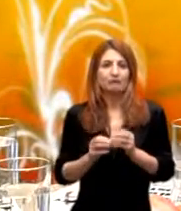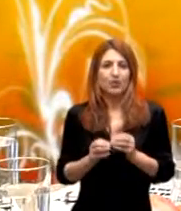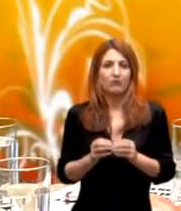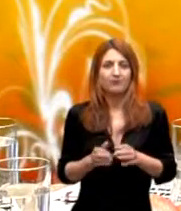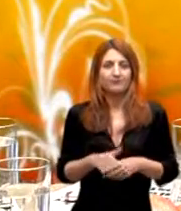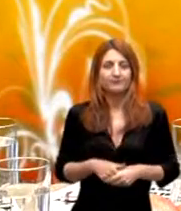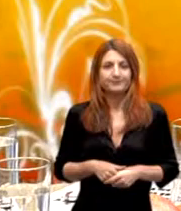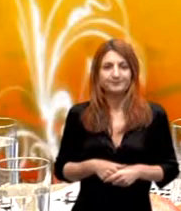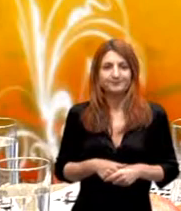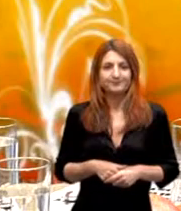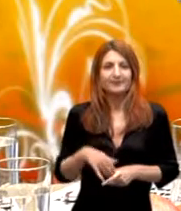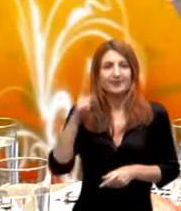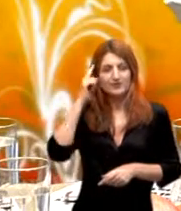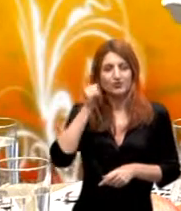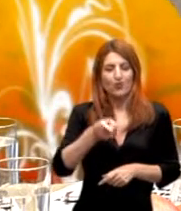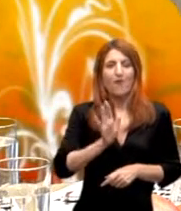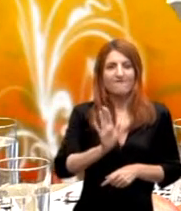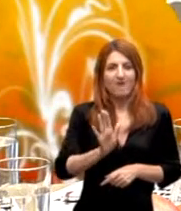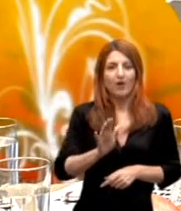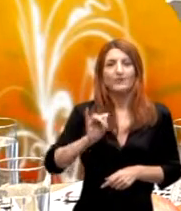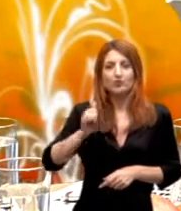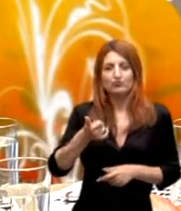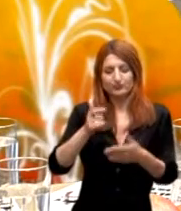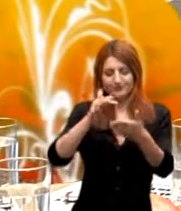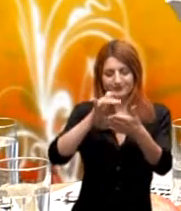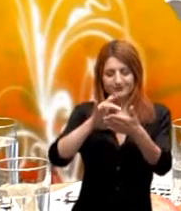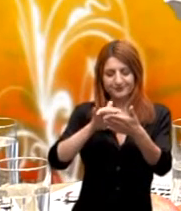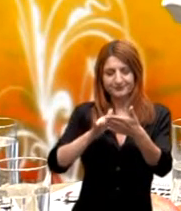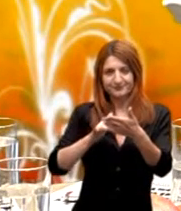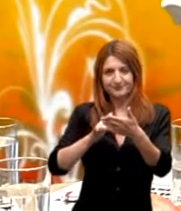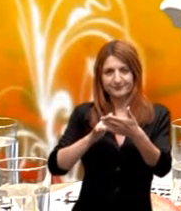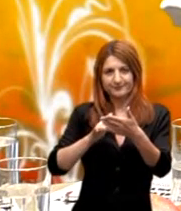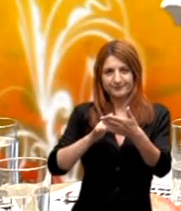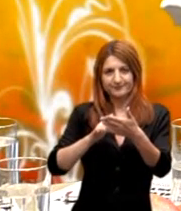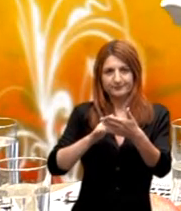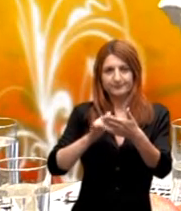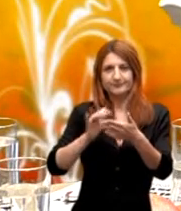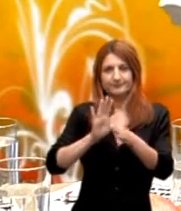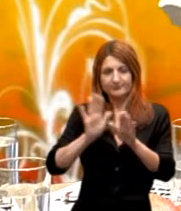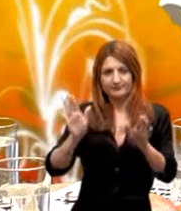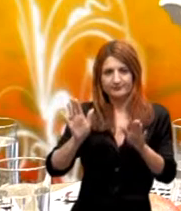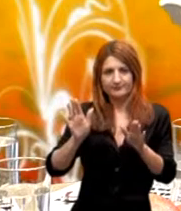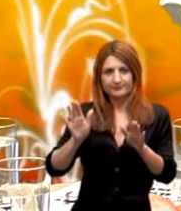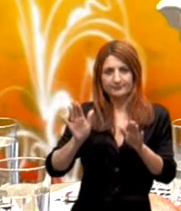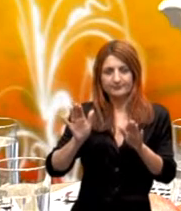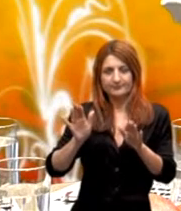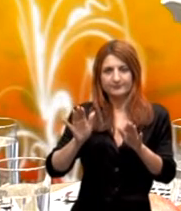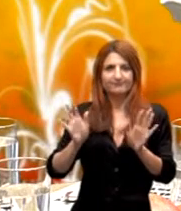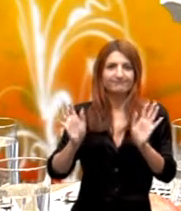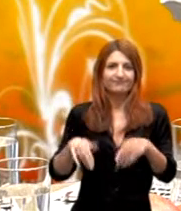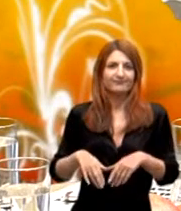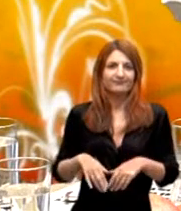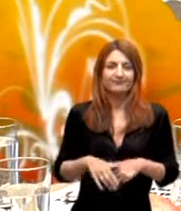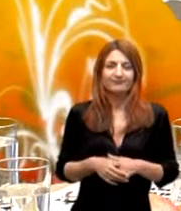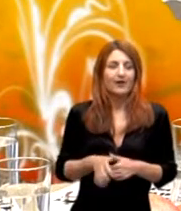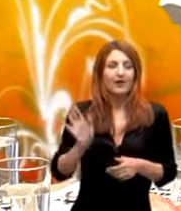Znači ovako, samo ćemo još ukucati to jesmo. Prema tome,